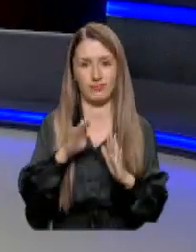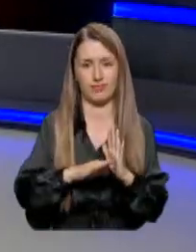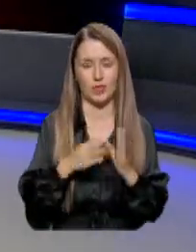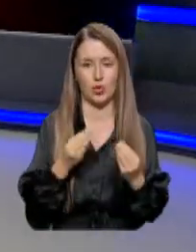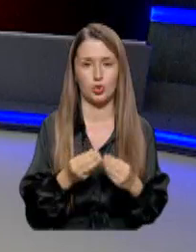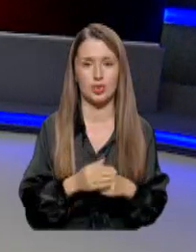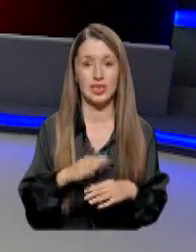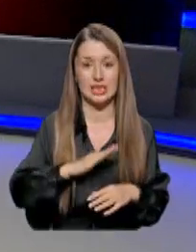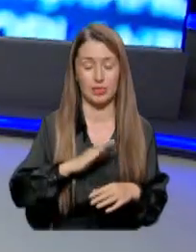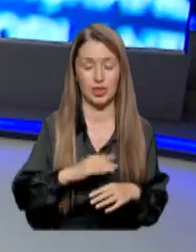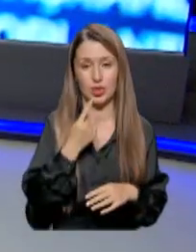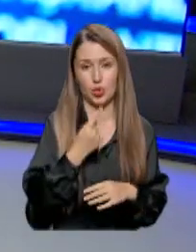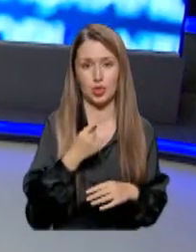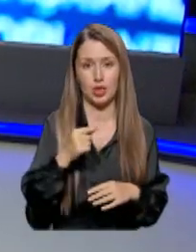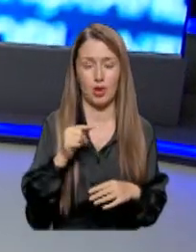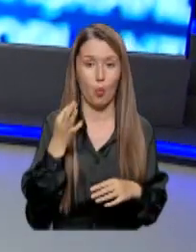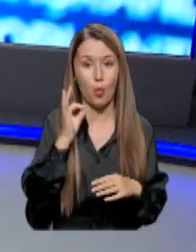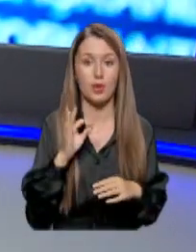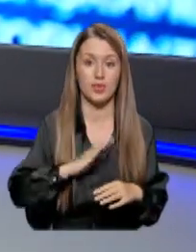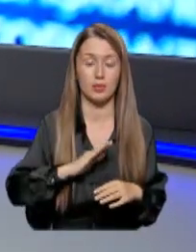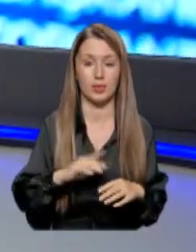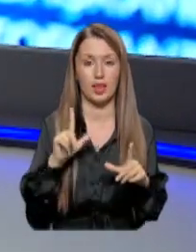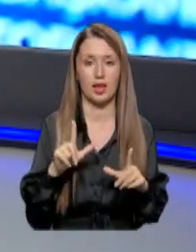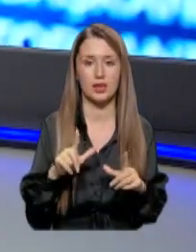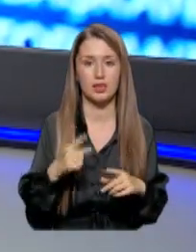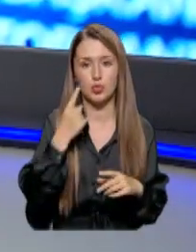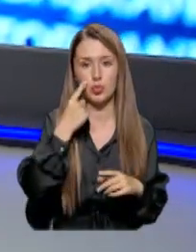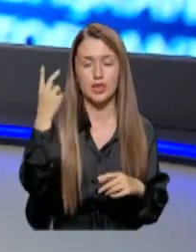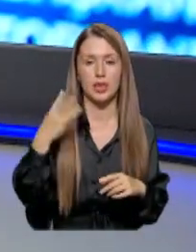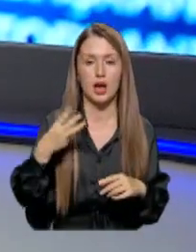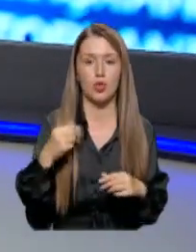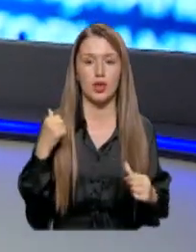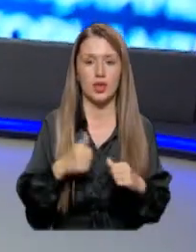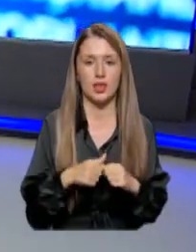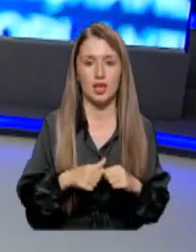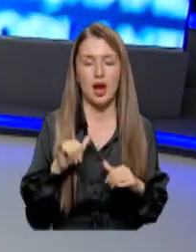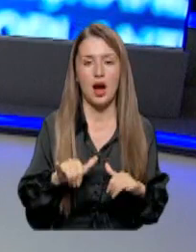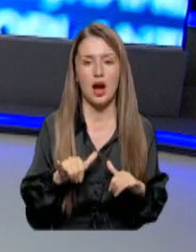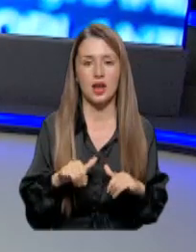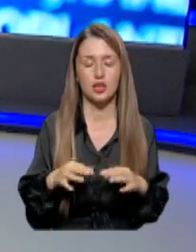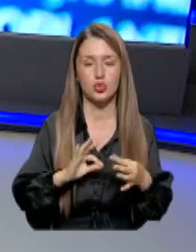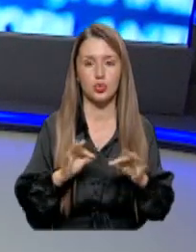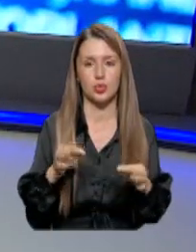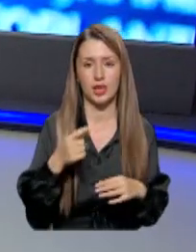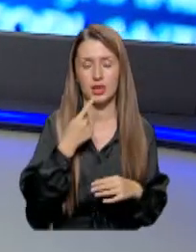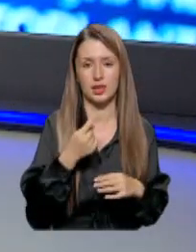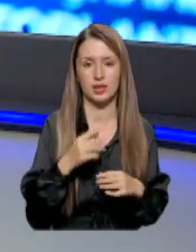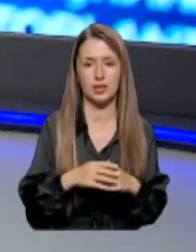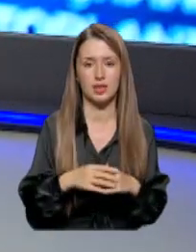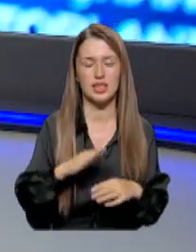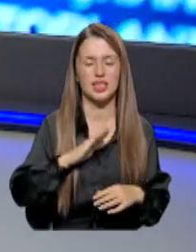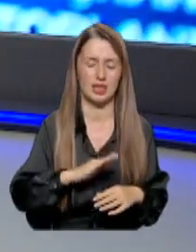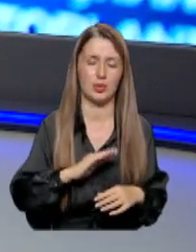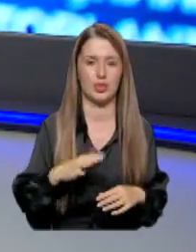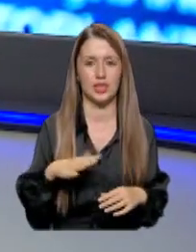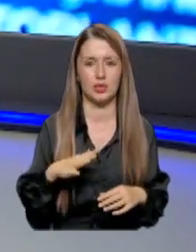diyoruz da böyle mi sabretmek gerekiyor? İşte Cumhurbaşkanı Erdoğan yine aynı cümleyi kurdu. Biraz daha sabır talep